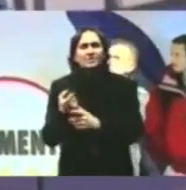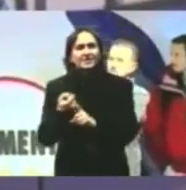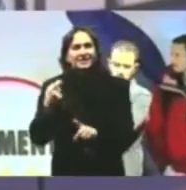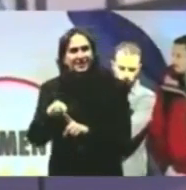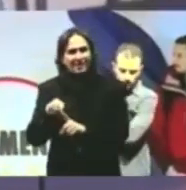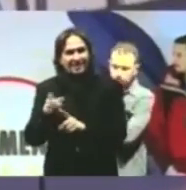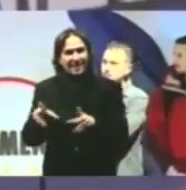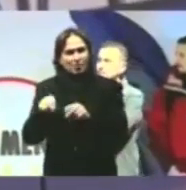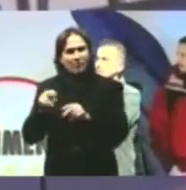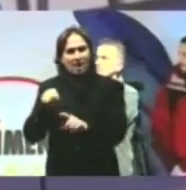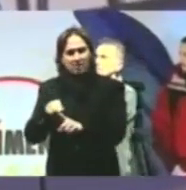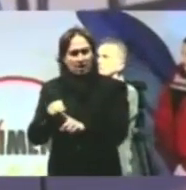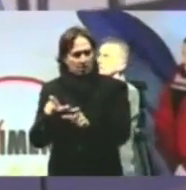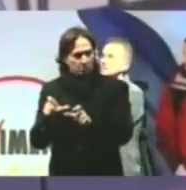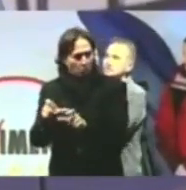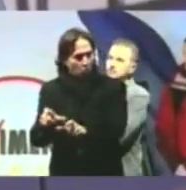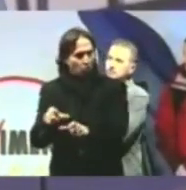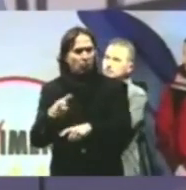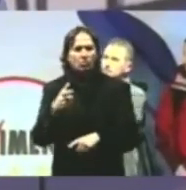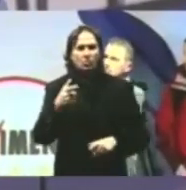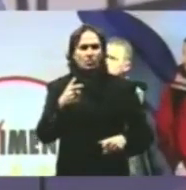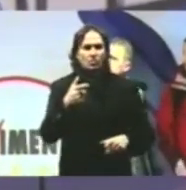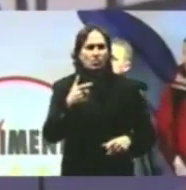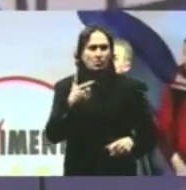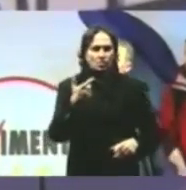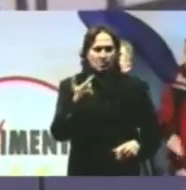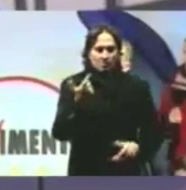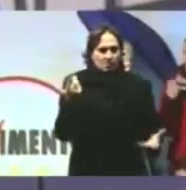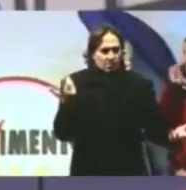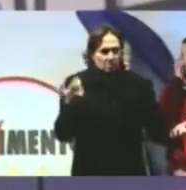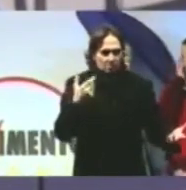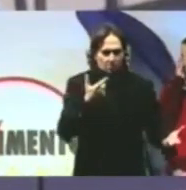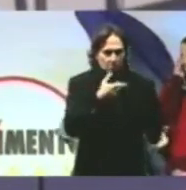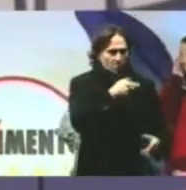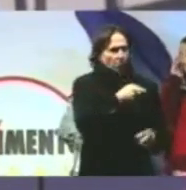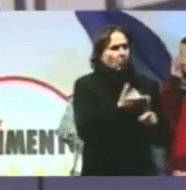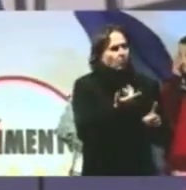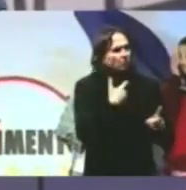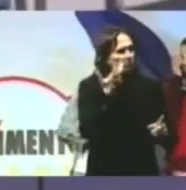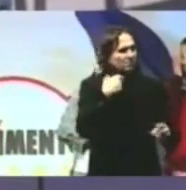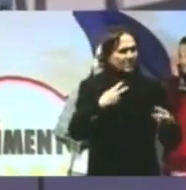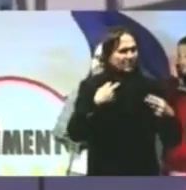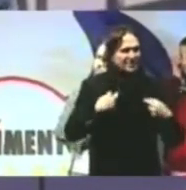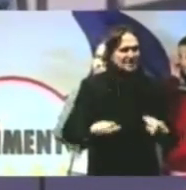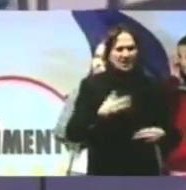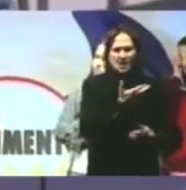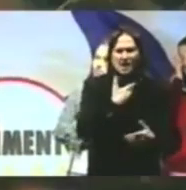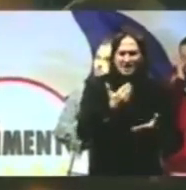e tu, con tutti i tuoi risparmi di una vita, ti